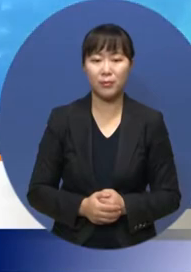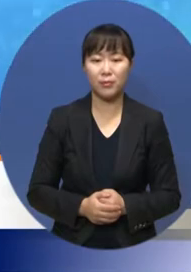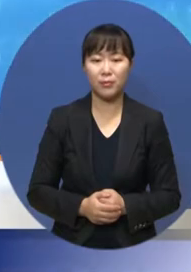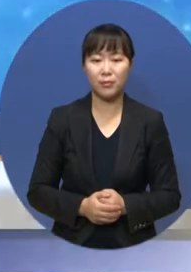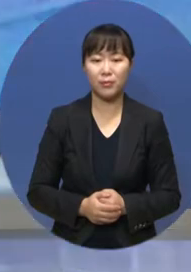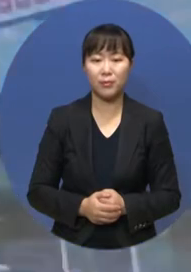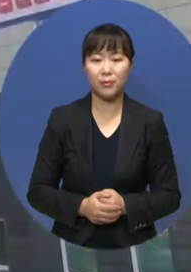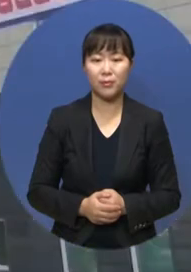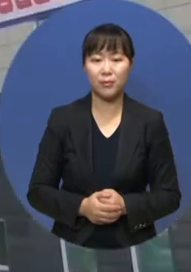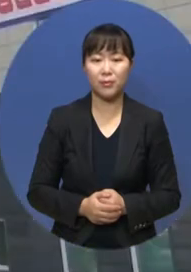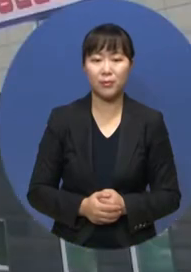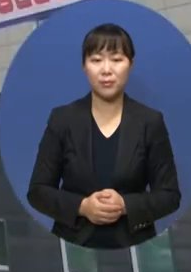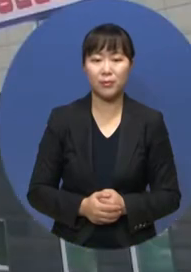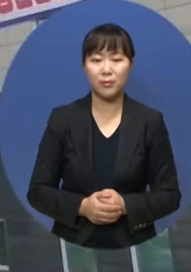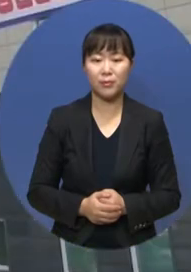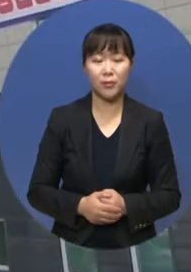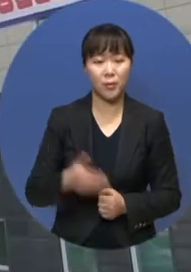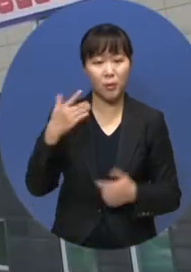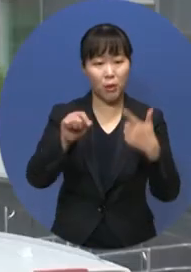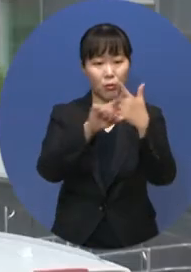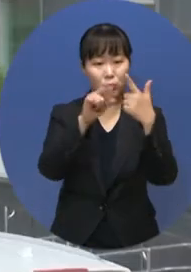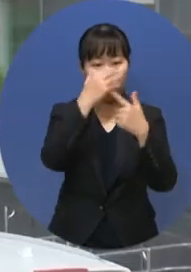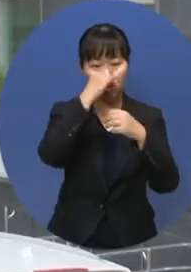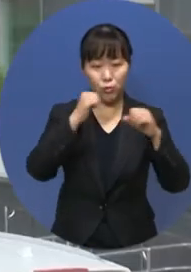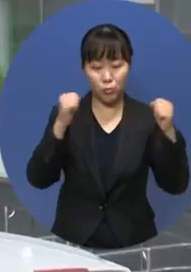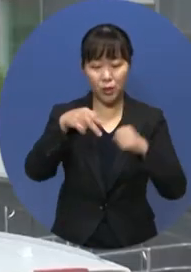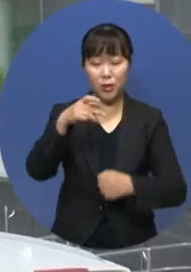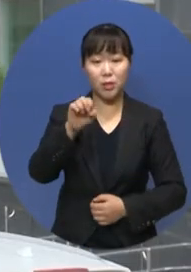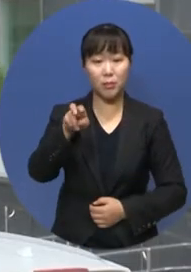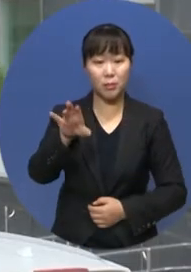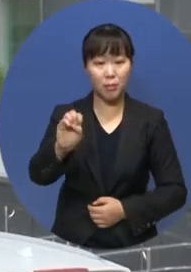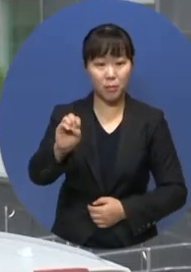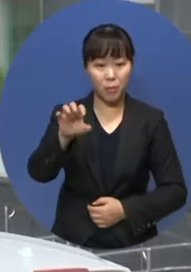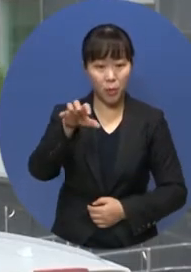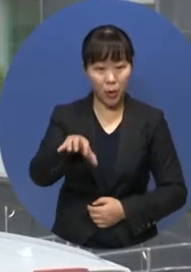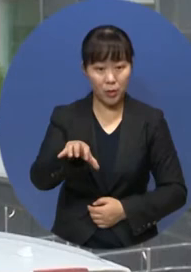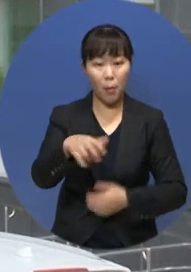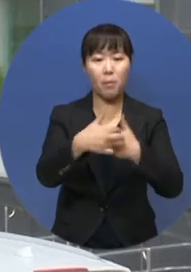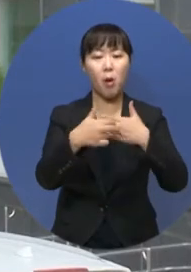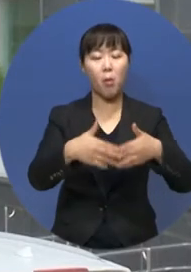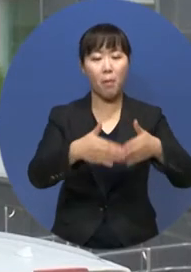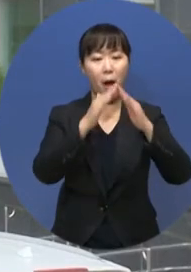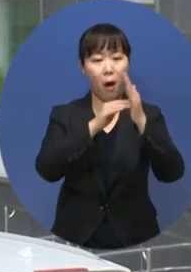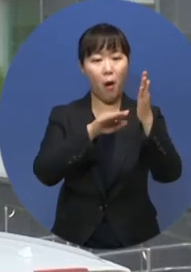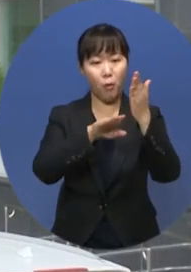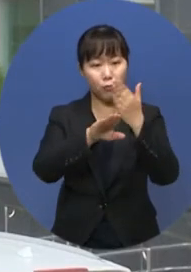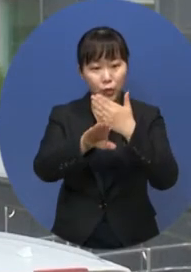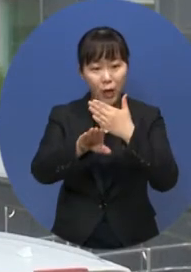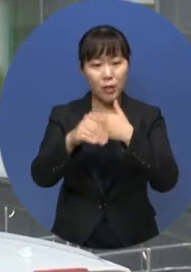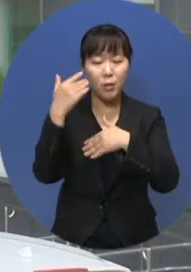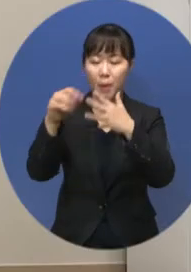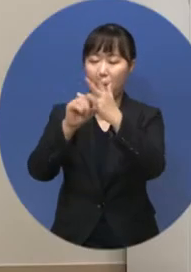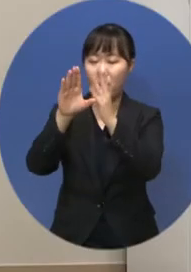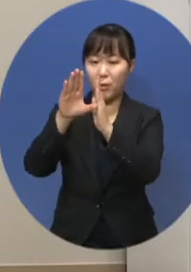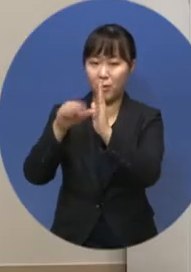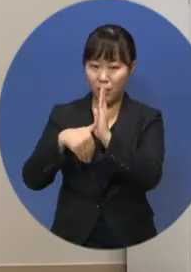전합니다. 지난 6월 충청북도 증평군에 증평병원이 들어선 이후 지난